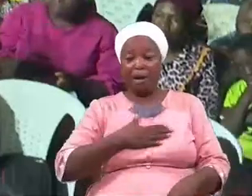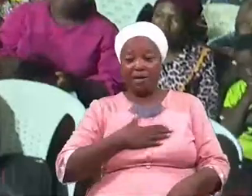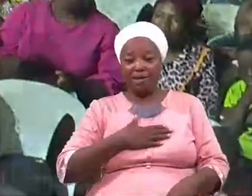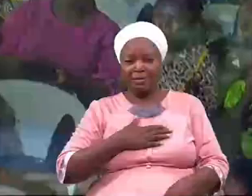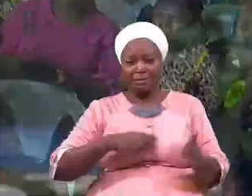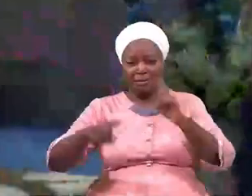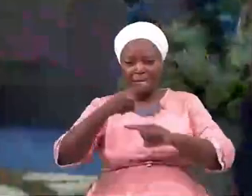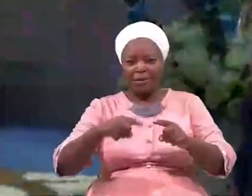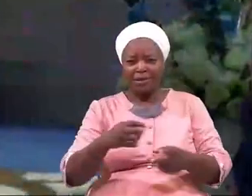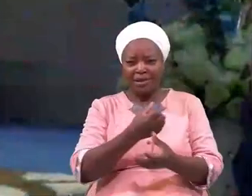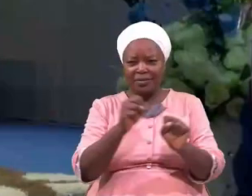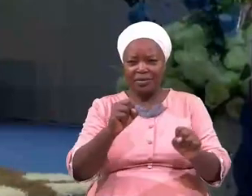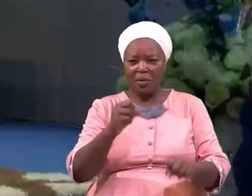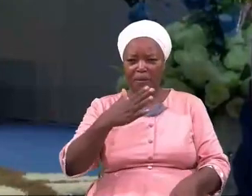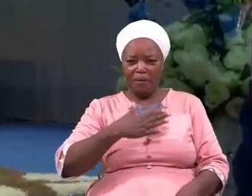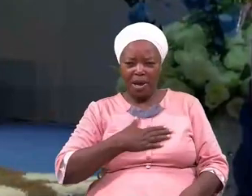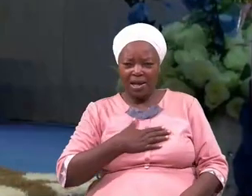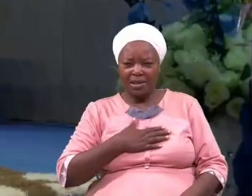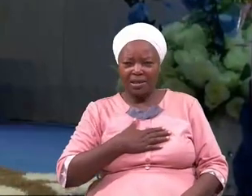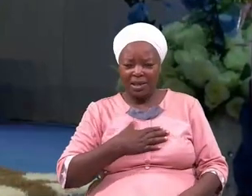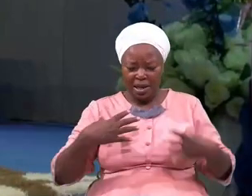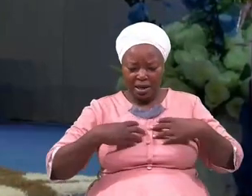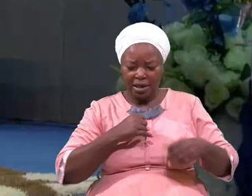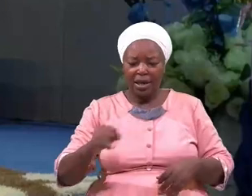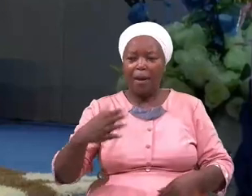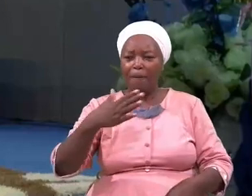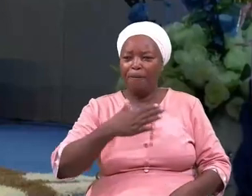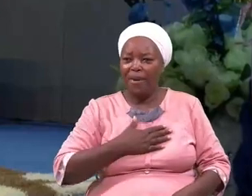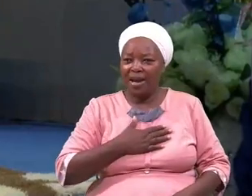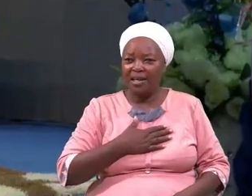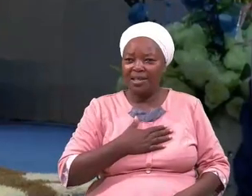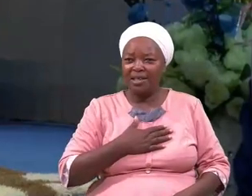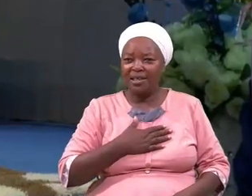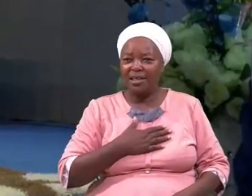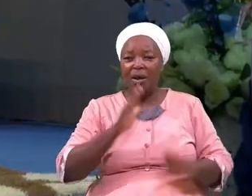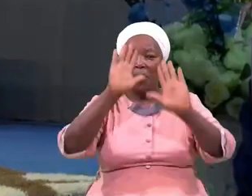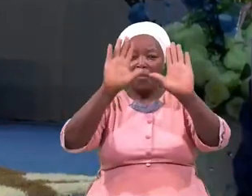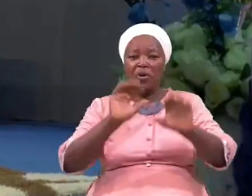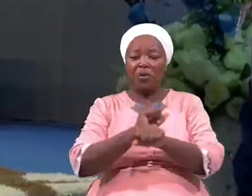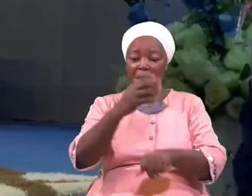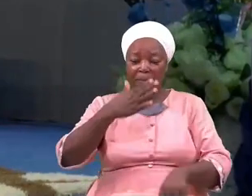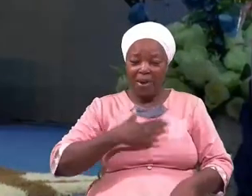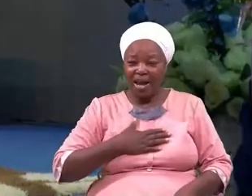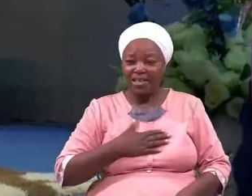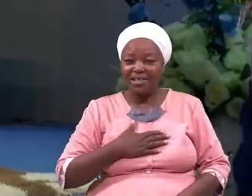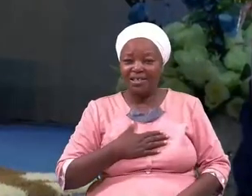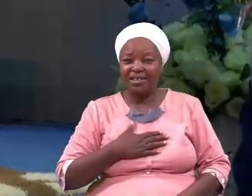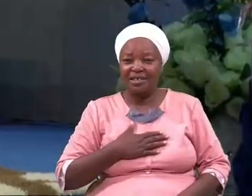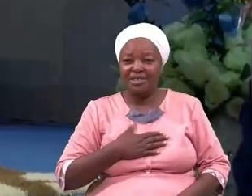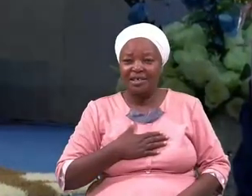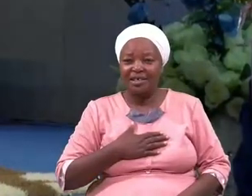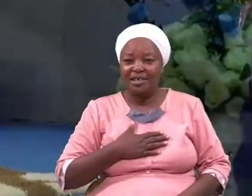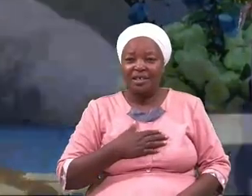moi. Le salut est pour moi. La guérison est pour moi. Le miracle est pour moi.